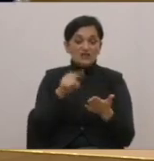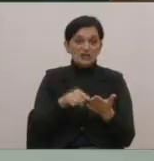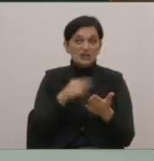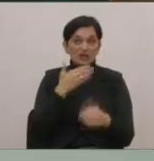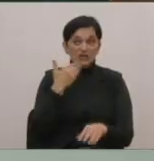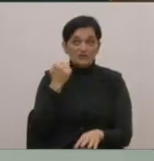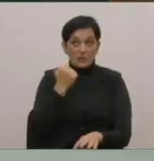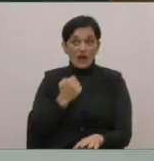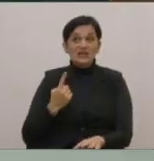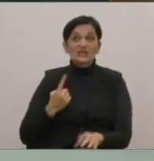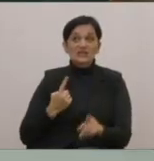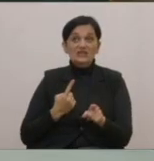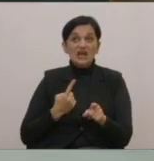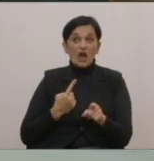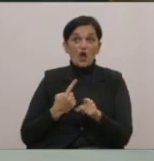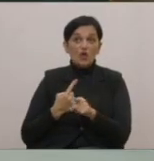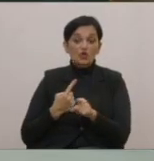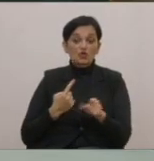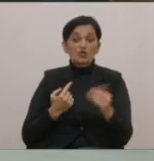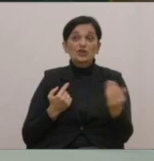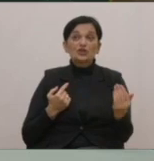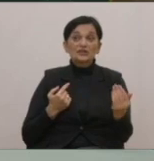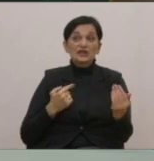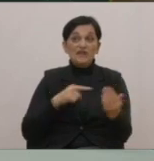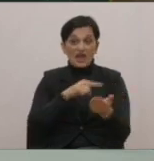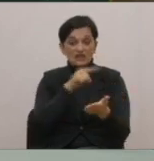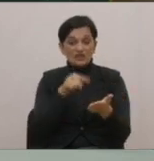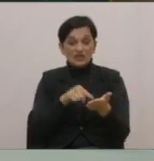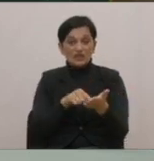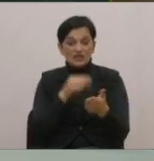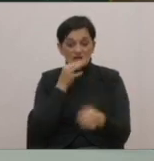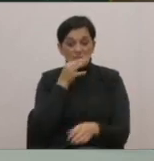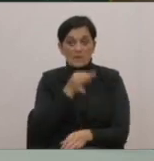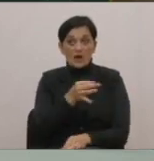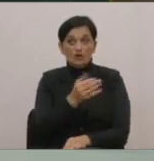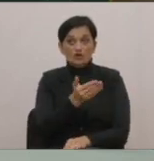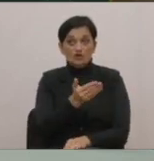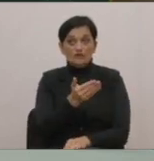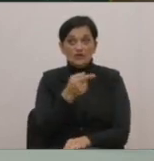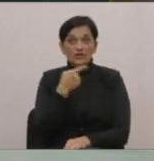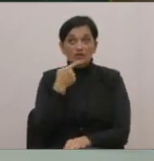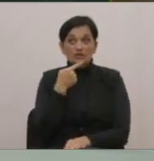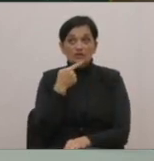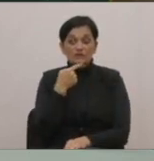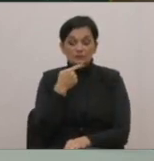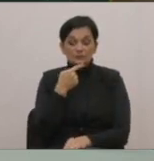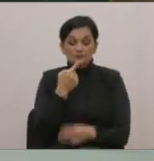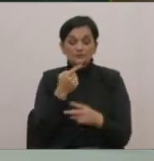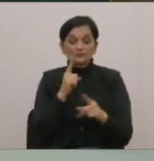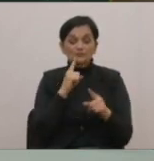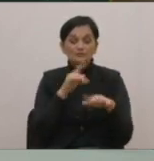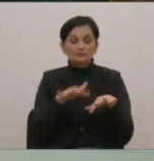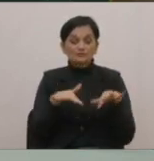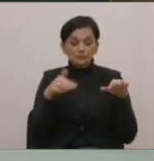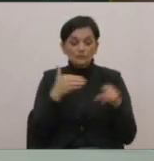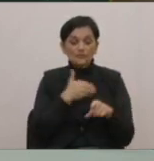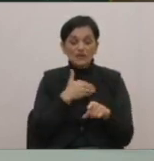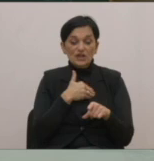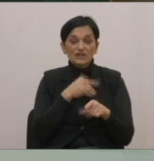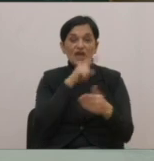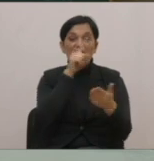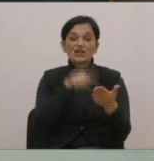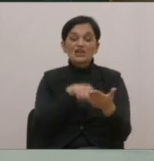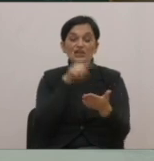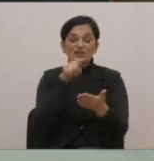rog, da, el odată, vreți să mă detalați, ai tkvenskit, hașui, aris, pasuhit, kvenkit, hașui, tkvitru, prenul stomazic, indatul, gagičtet,